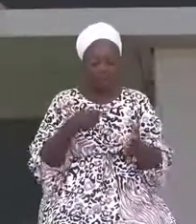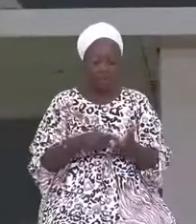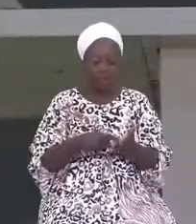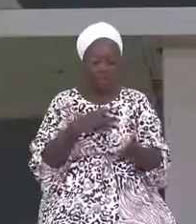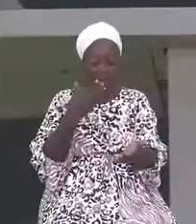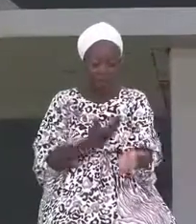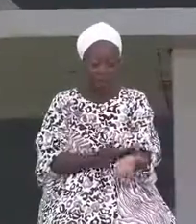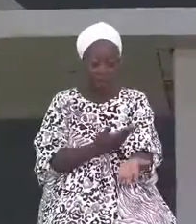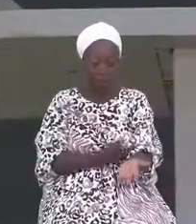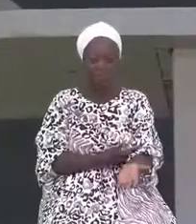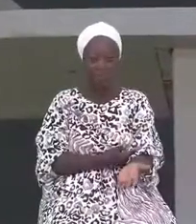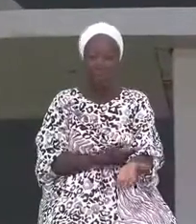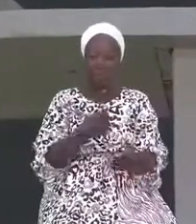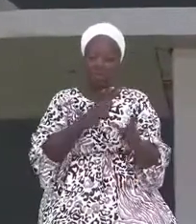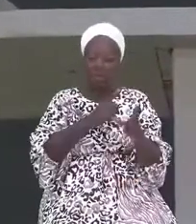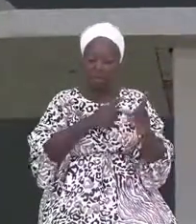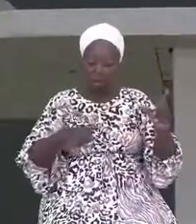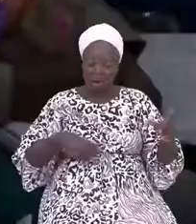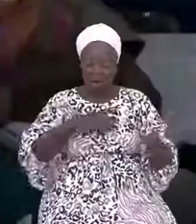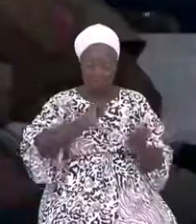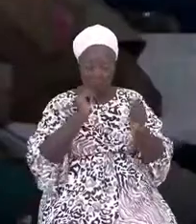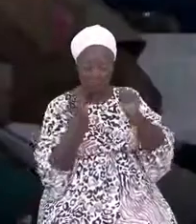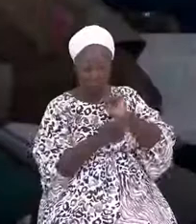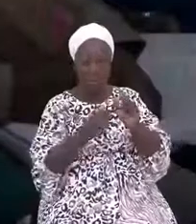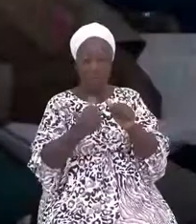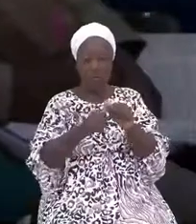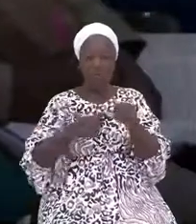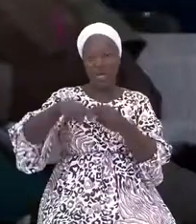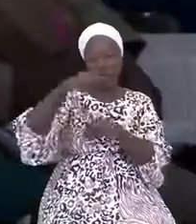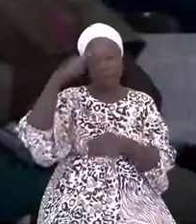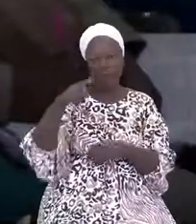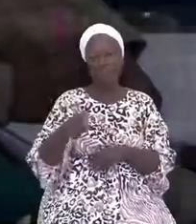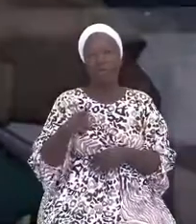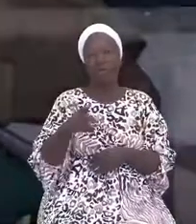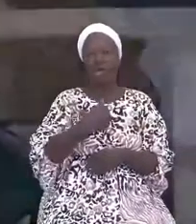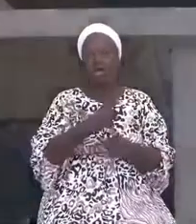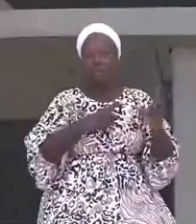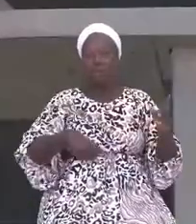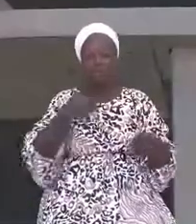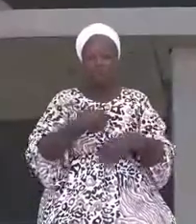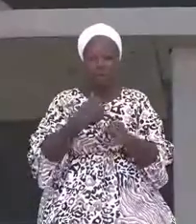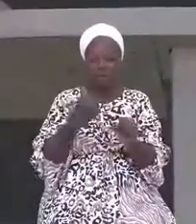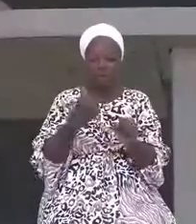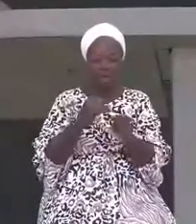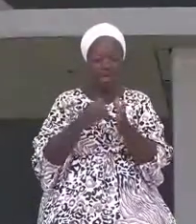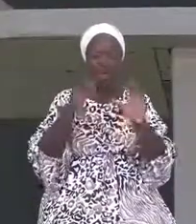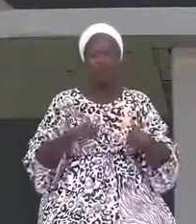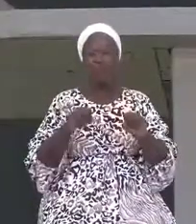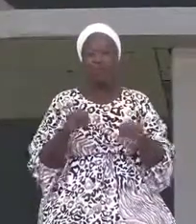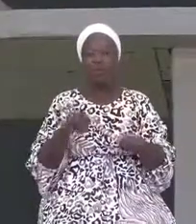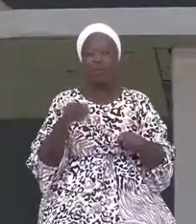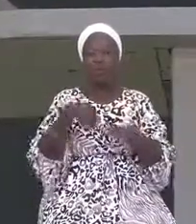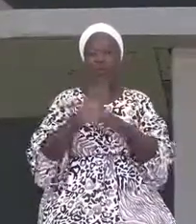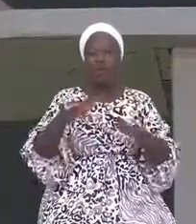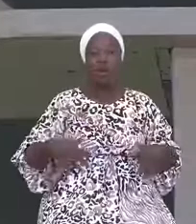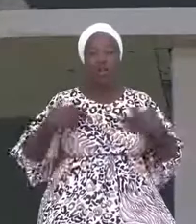le Seigneur va tourner la table et le Seigneur le rendra possible dans ta vie